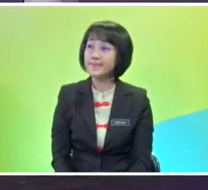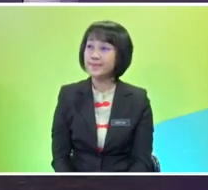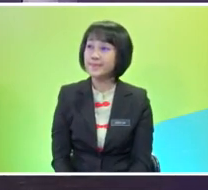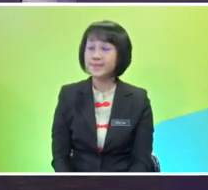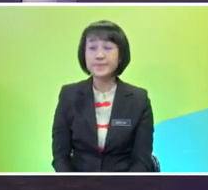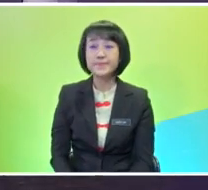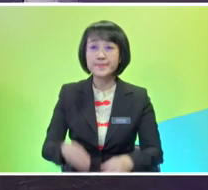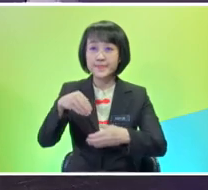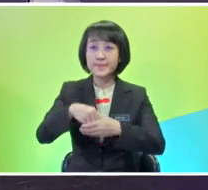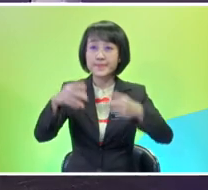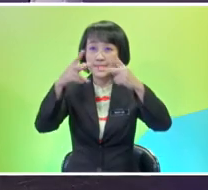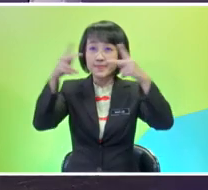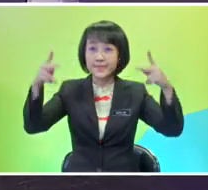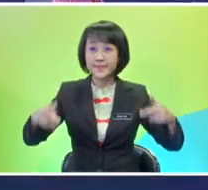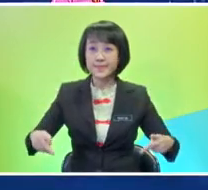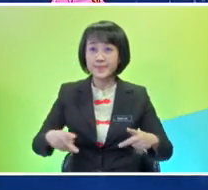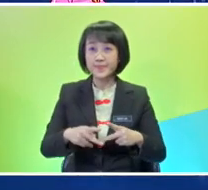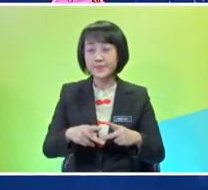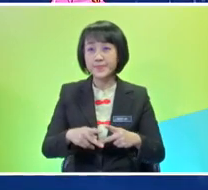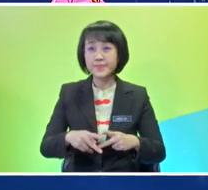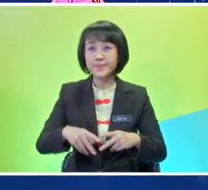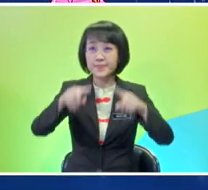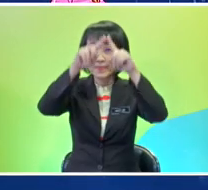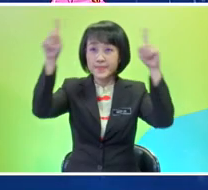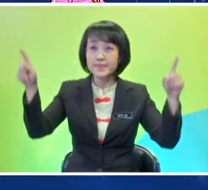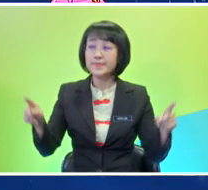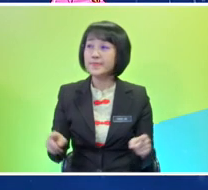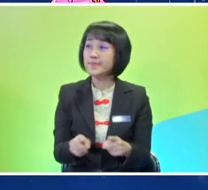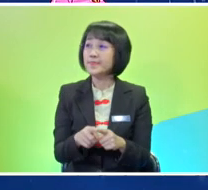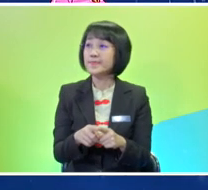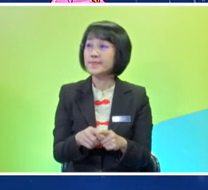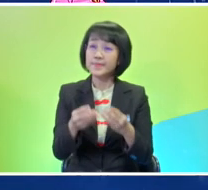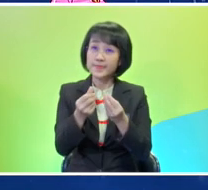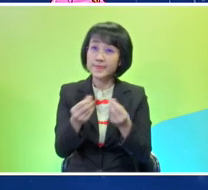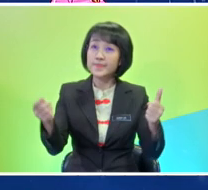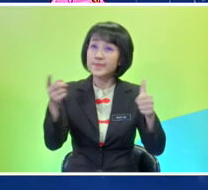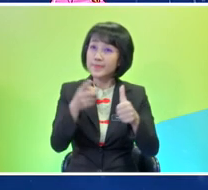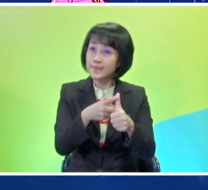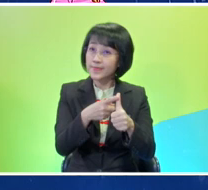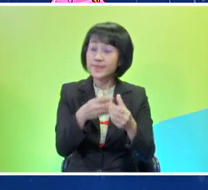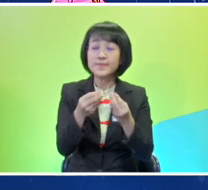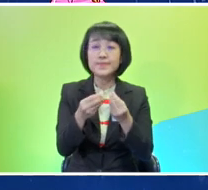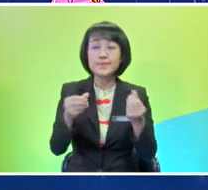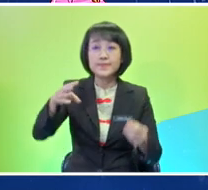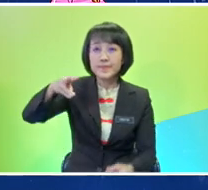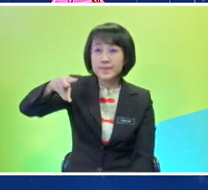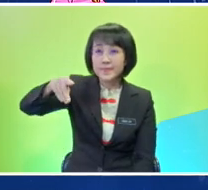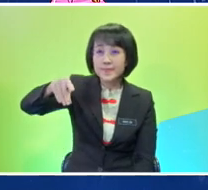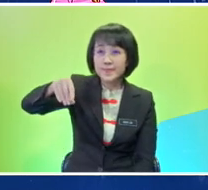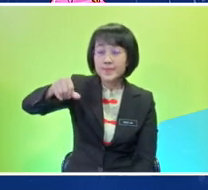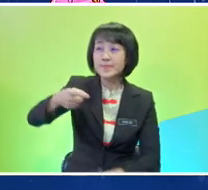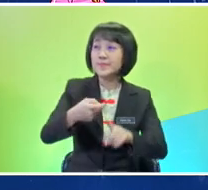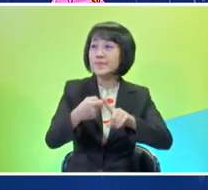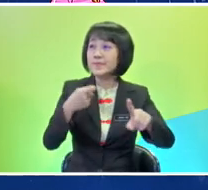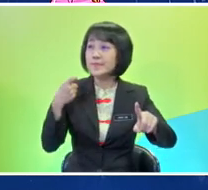yaitu jenis-jenis pase Oke fase yang pertama adalah fase kasar yang diperoleh dari pesungai aki